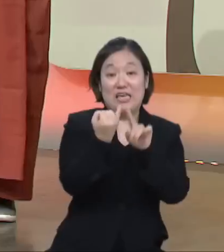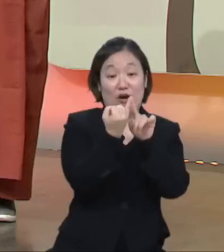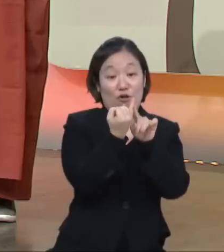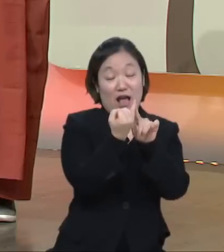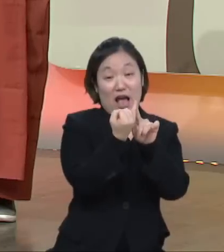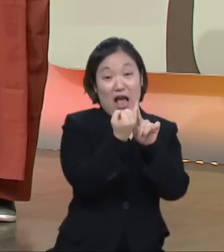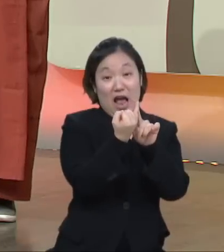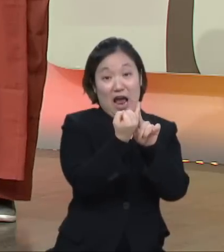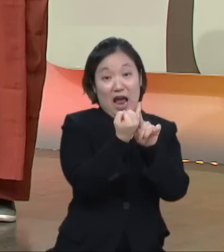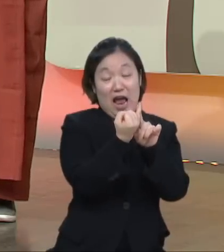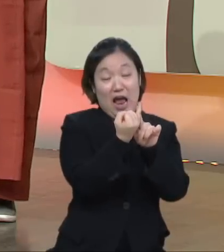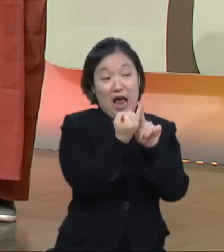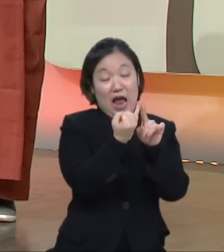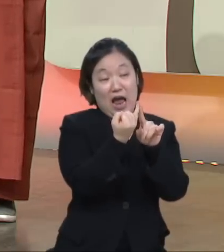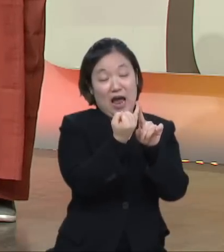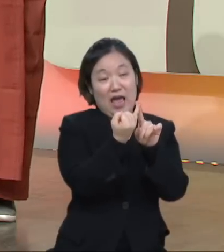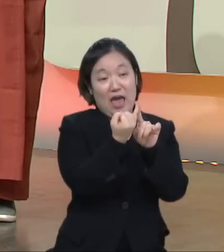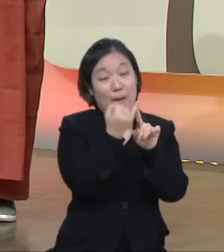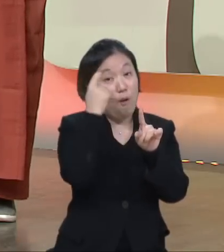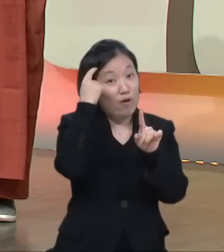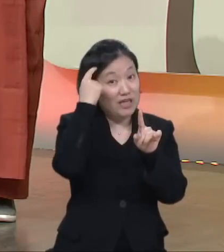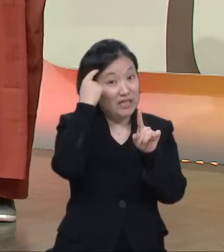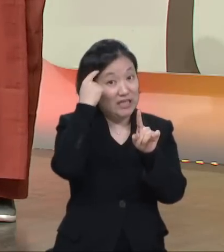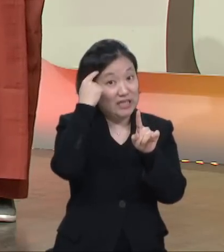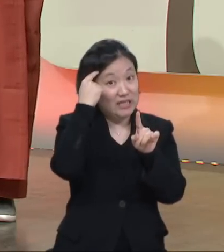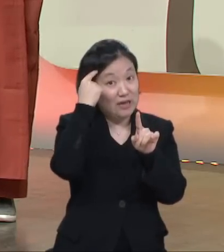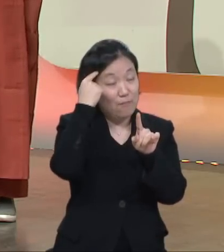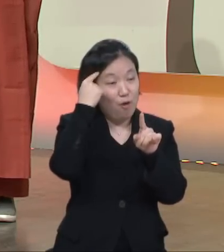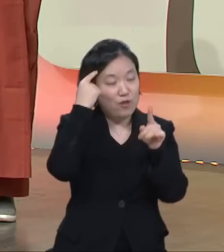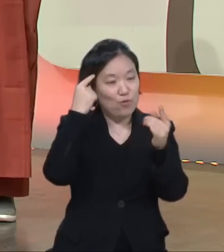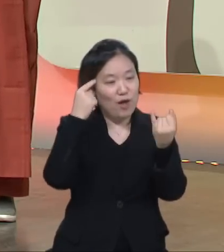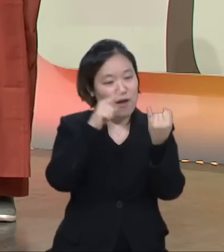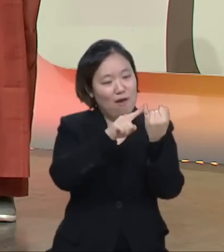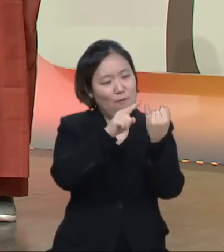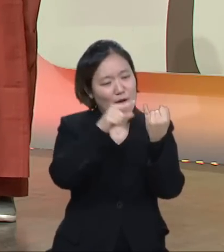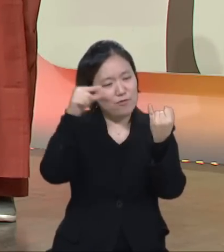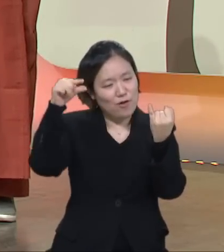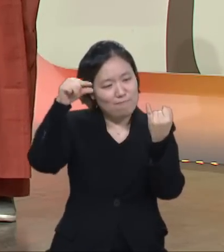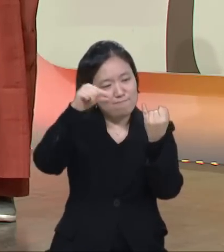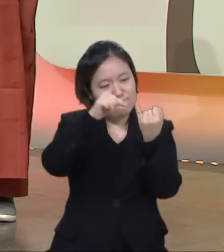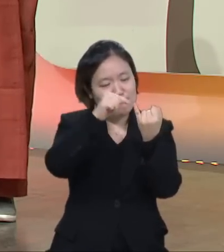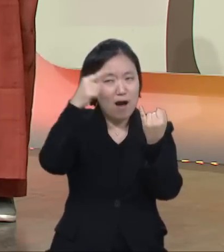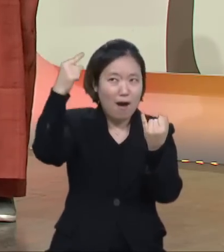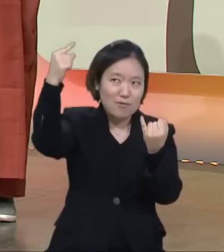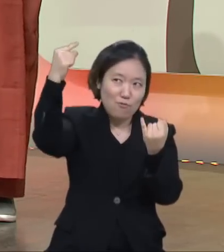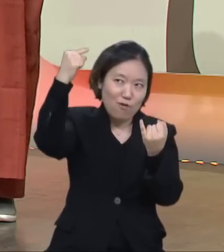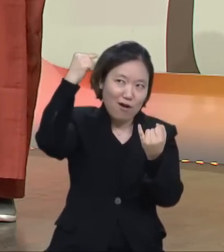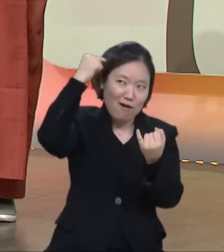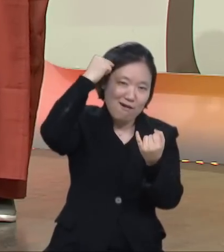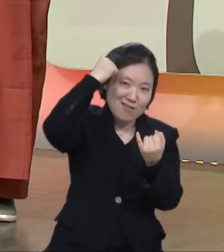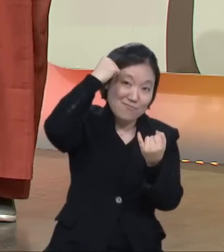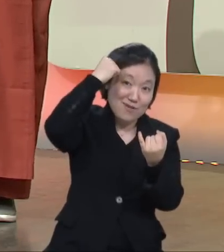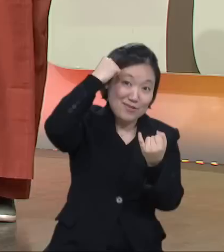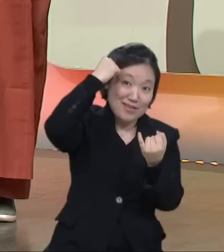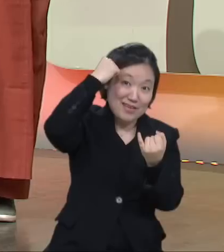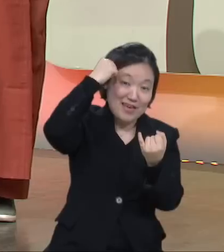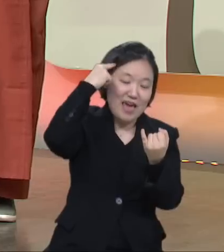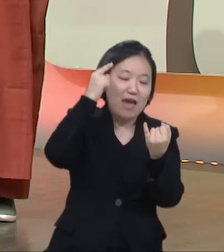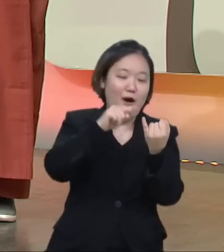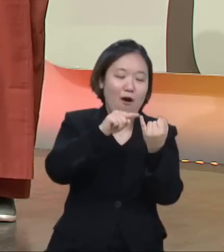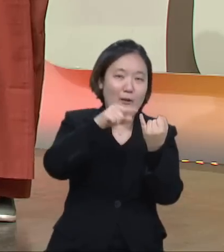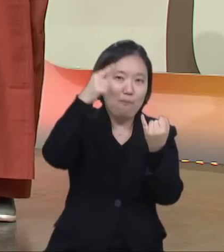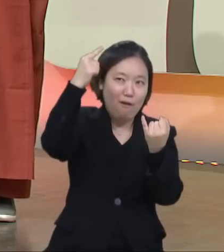여인의 여인의 머릿속에 손가락을 집어넣더니 그 여인의